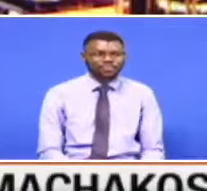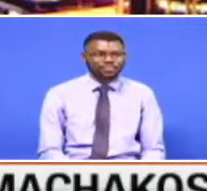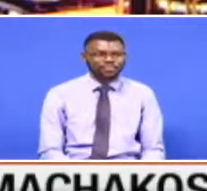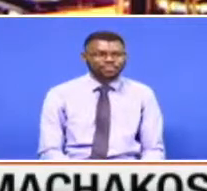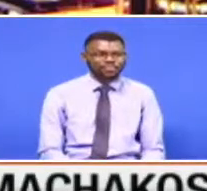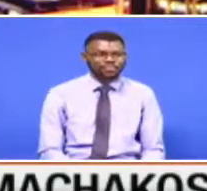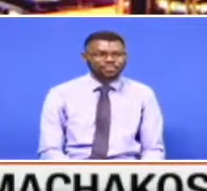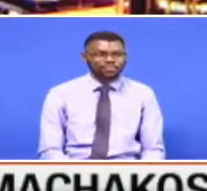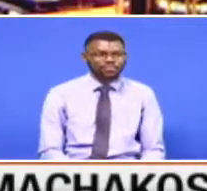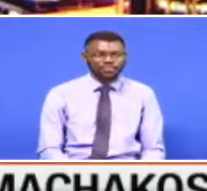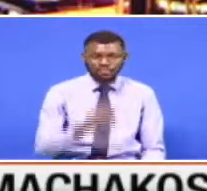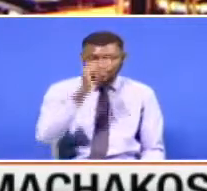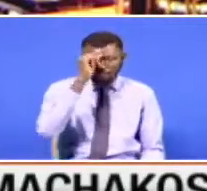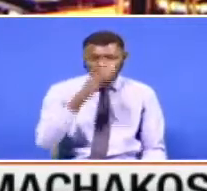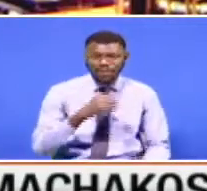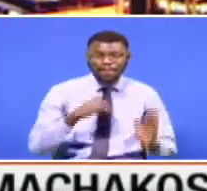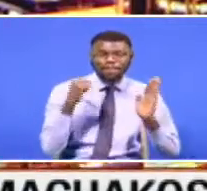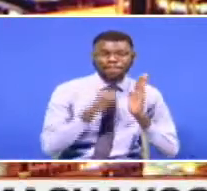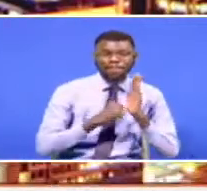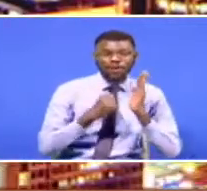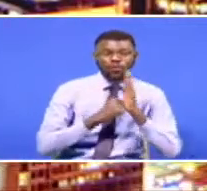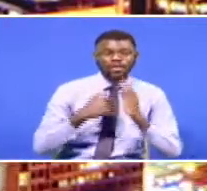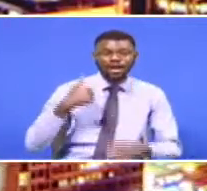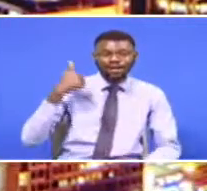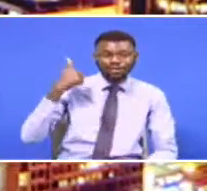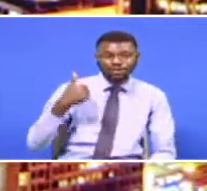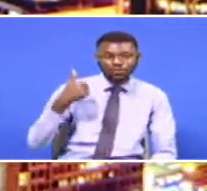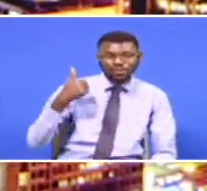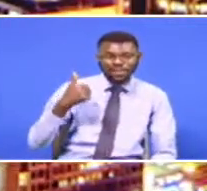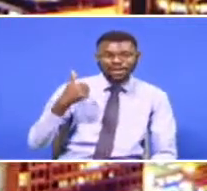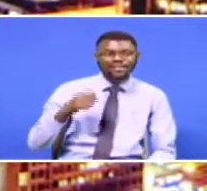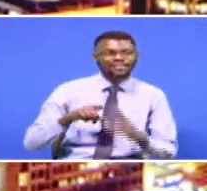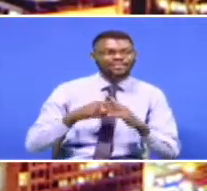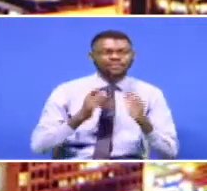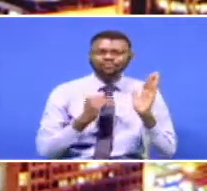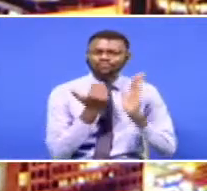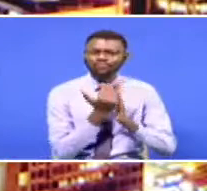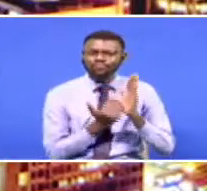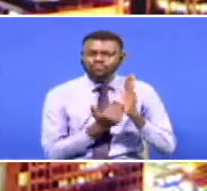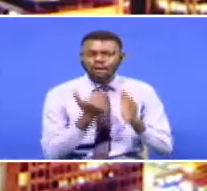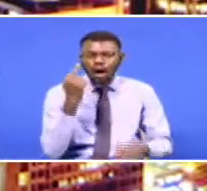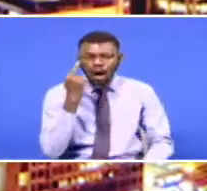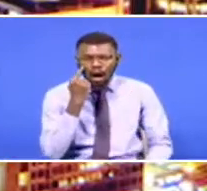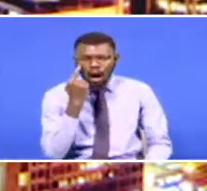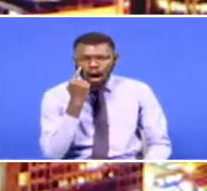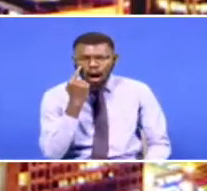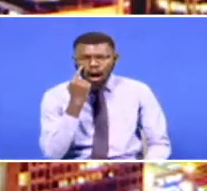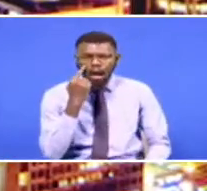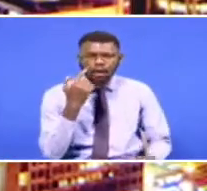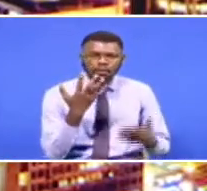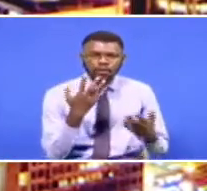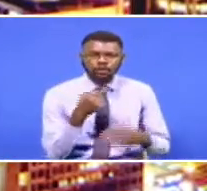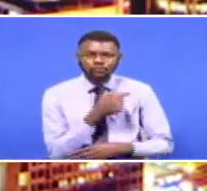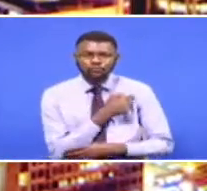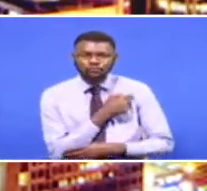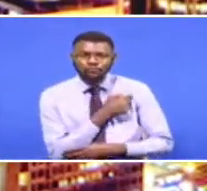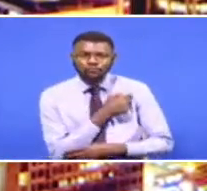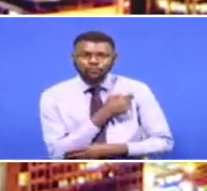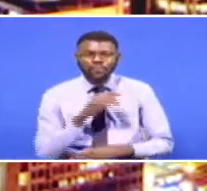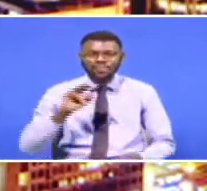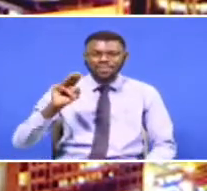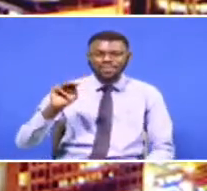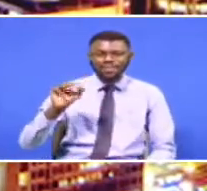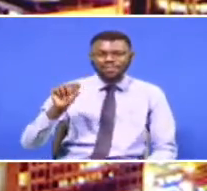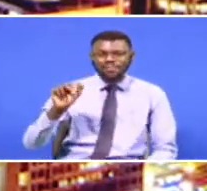Na Gavana Makueni Mutula Kilonzo Junior hii leo amezindua shughuli ya matibabu ya macho ya wiki moja katika hospitali ya Makindu